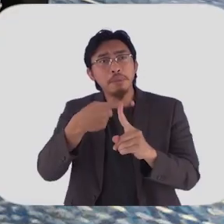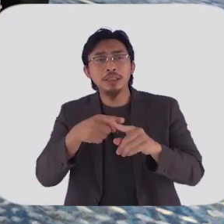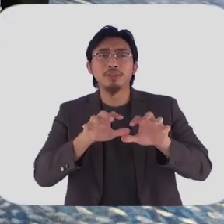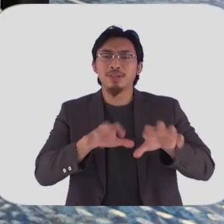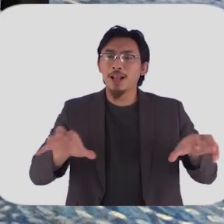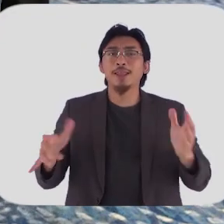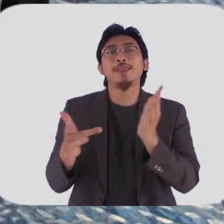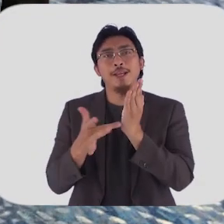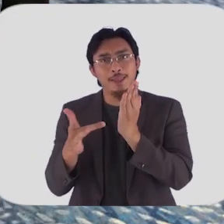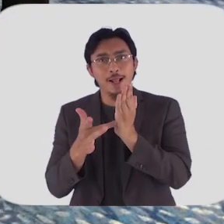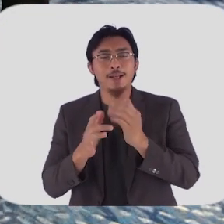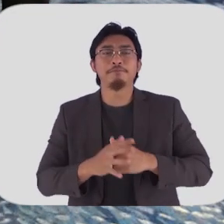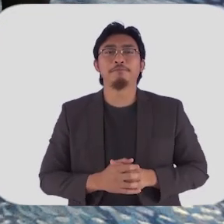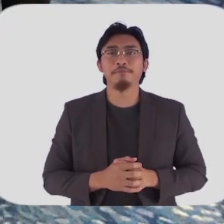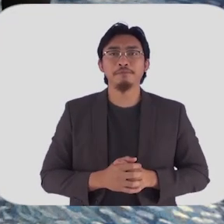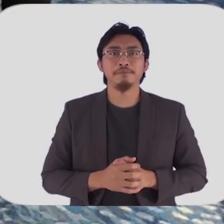serta peralatan digital.